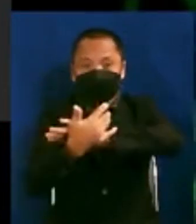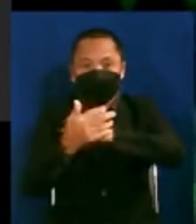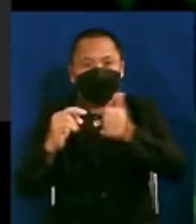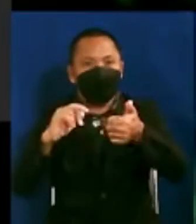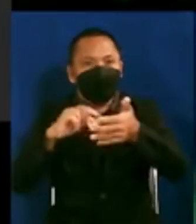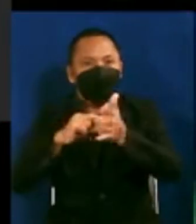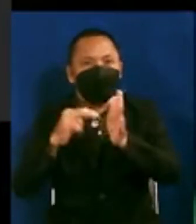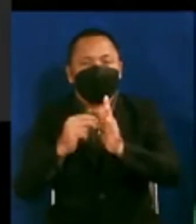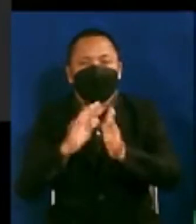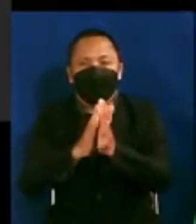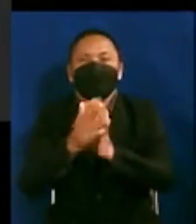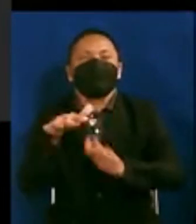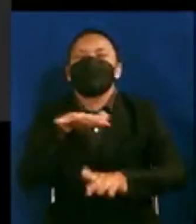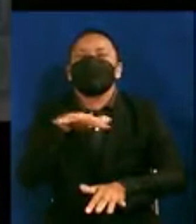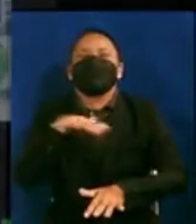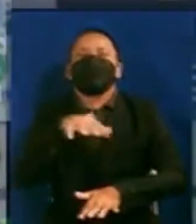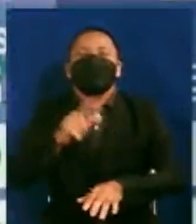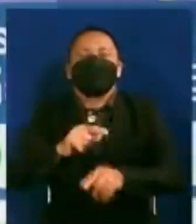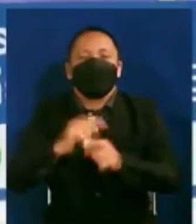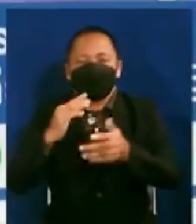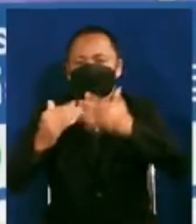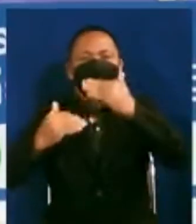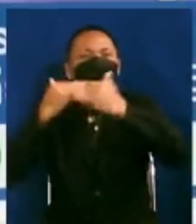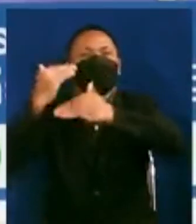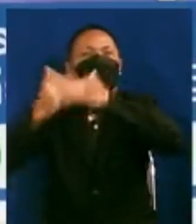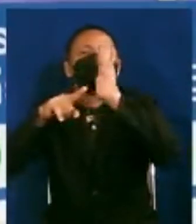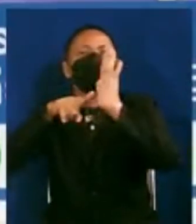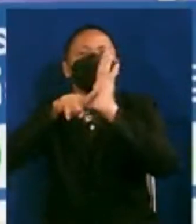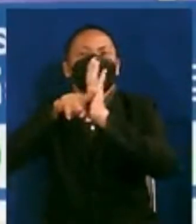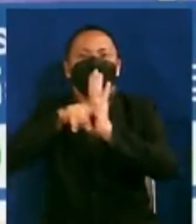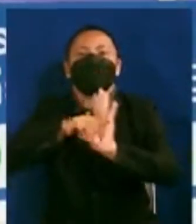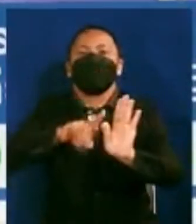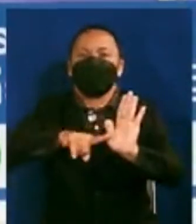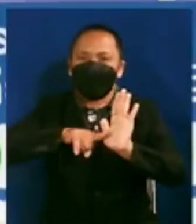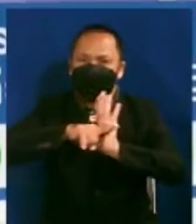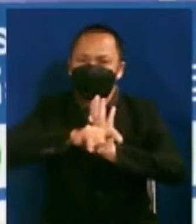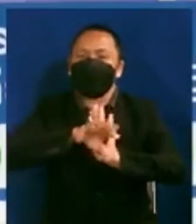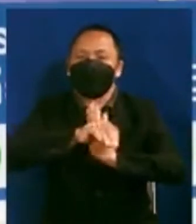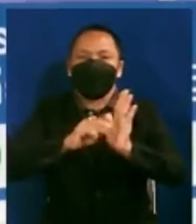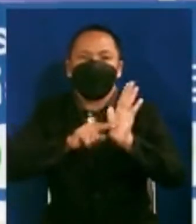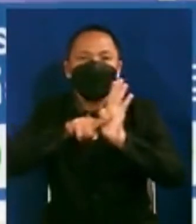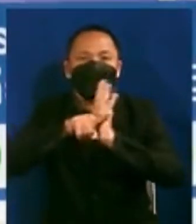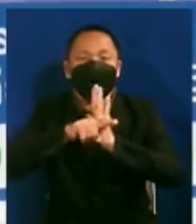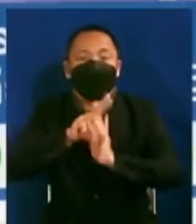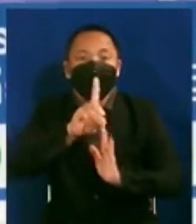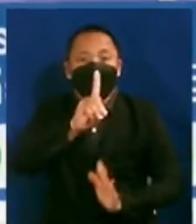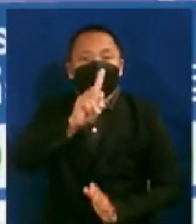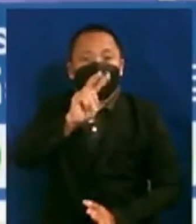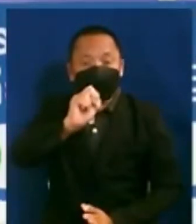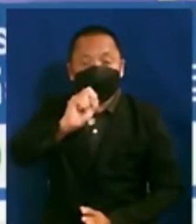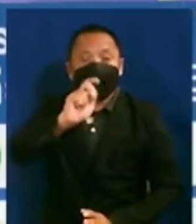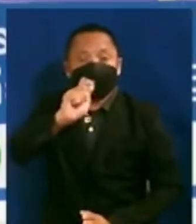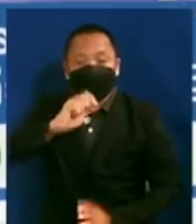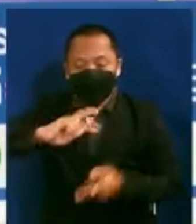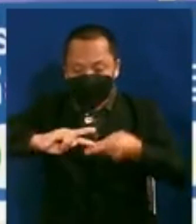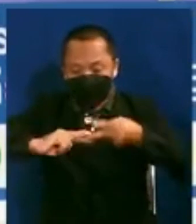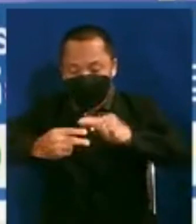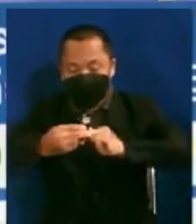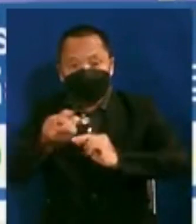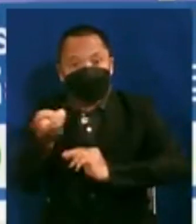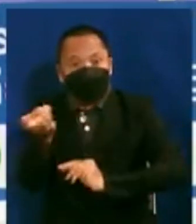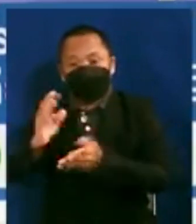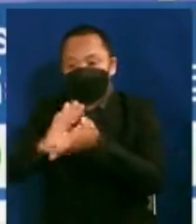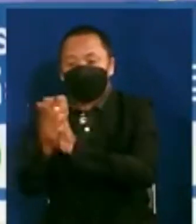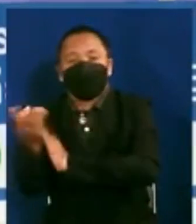าวะปกติเป็นวิวัฒนาการของไวรัสไวรัสที่เป็น DNA จะกลายพันธุ์น้อยกว่าไวรัส